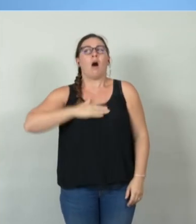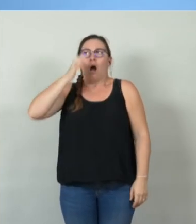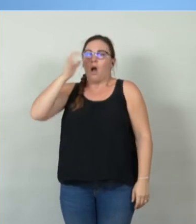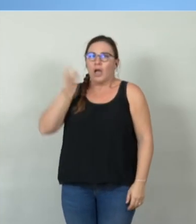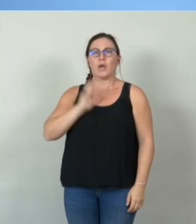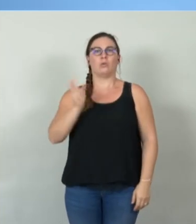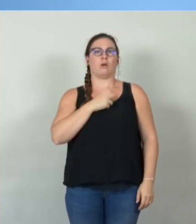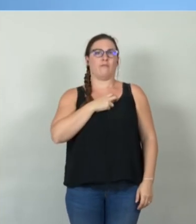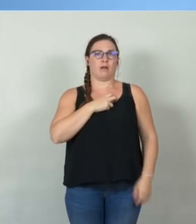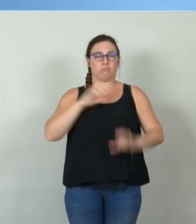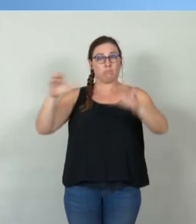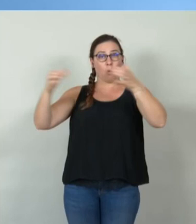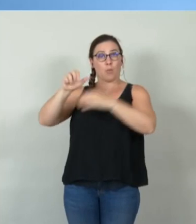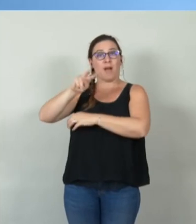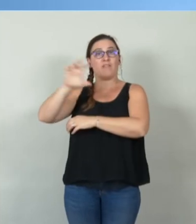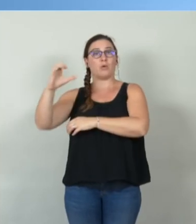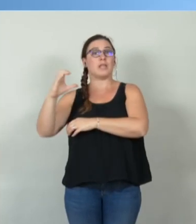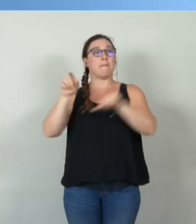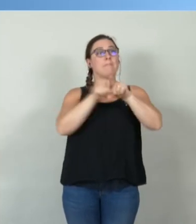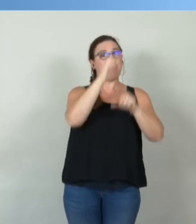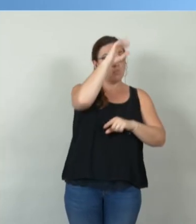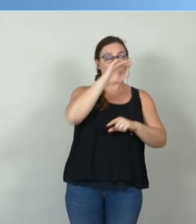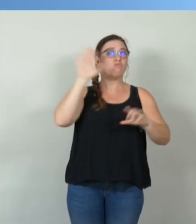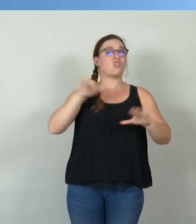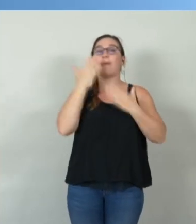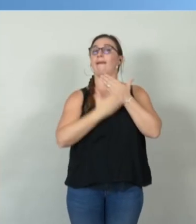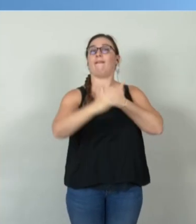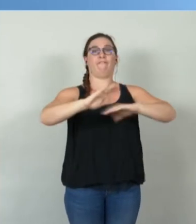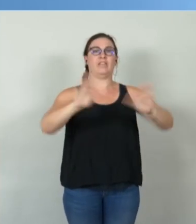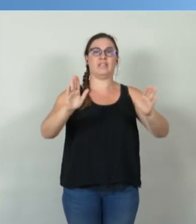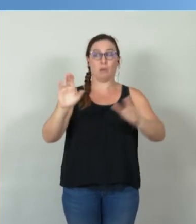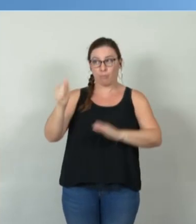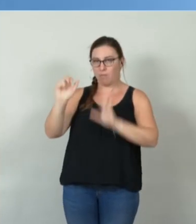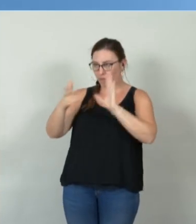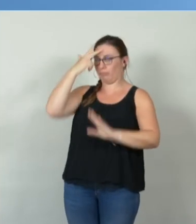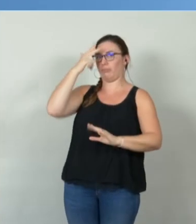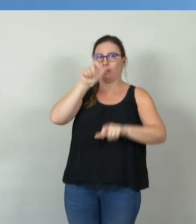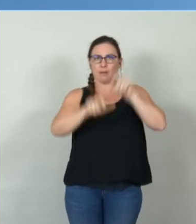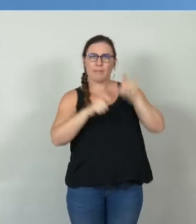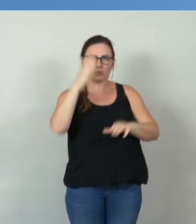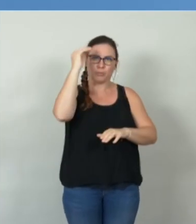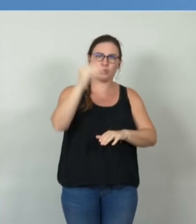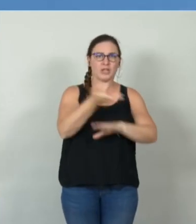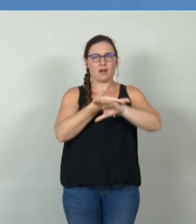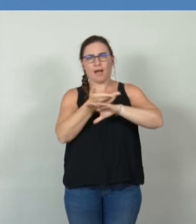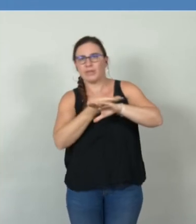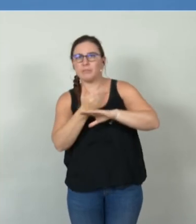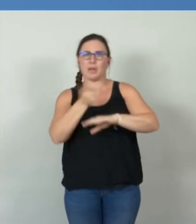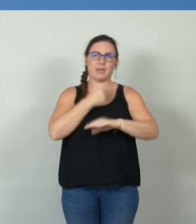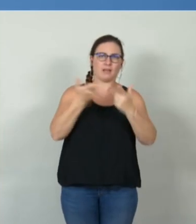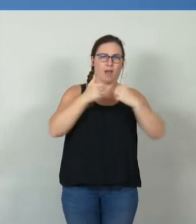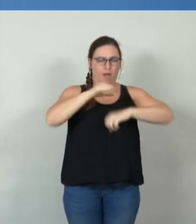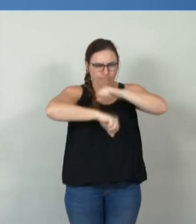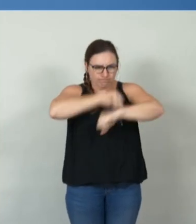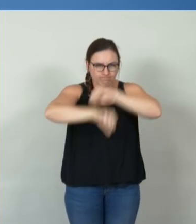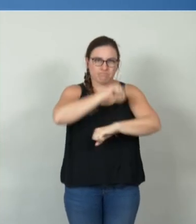du groupe avec ne se confondra avec celle de la mute et avec l'engagement de ses soignants et de ses soignants nous leur redisons ici notre